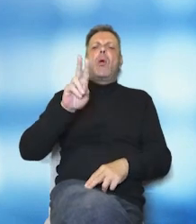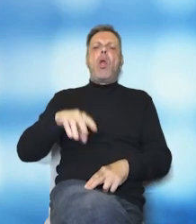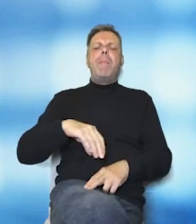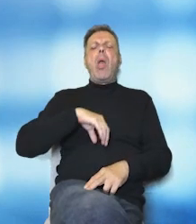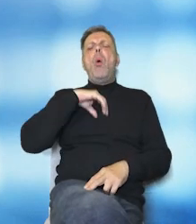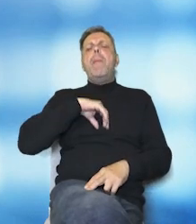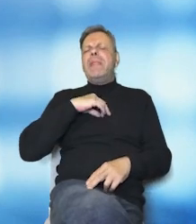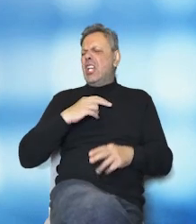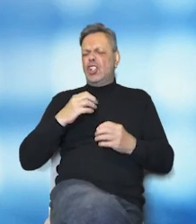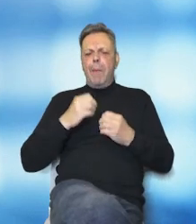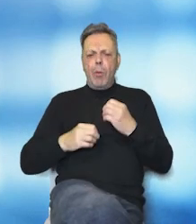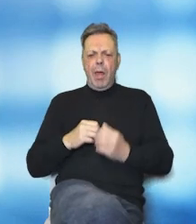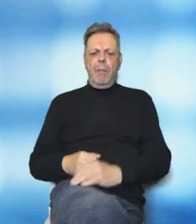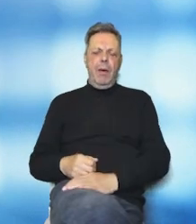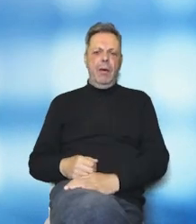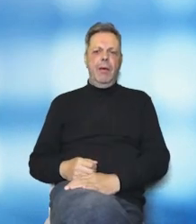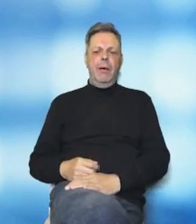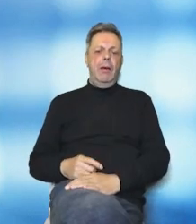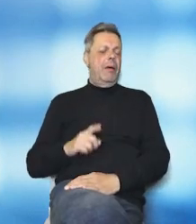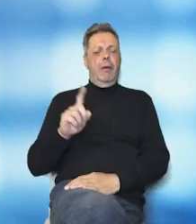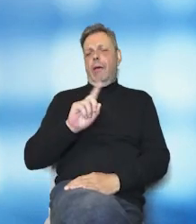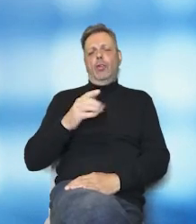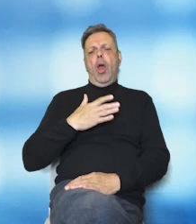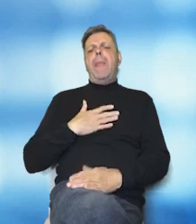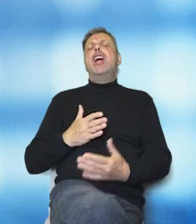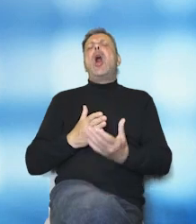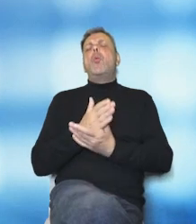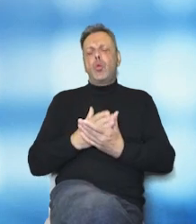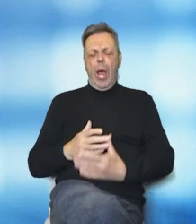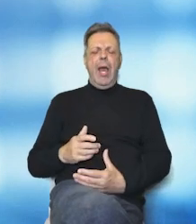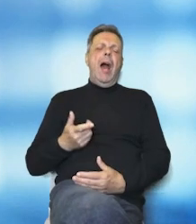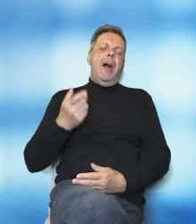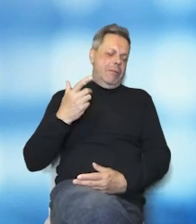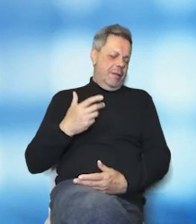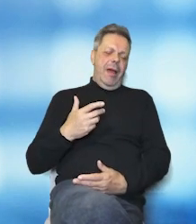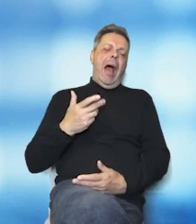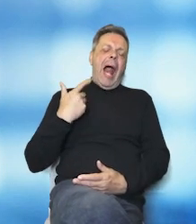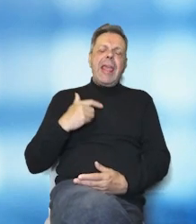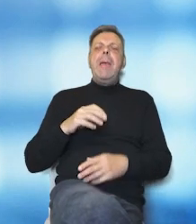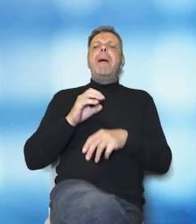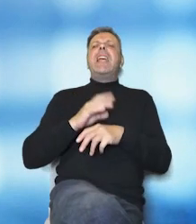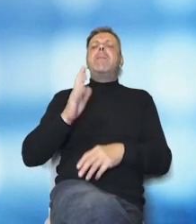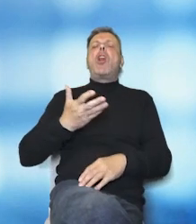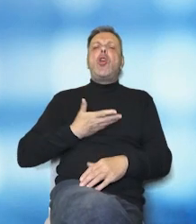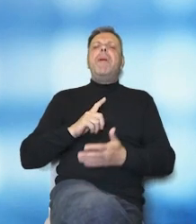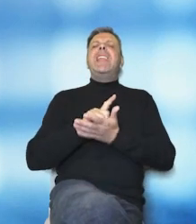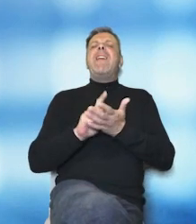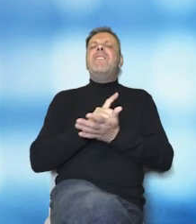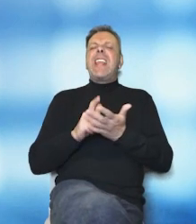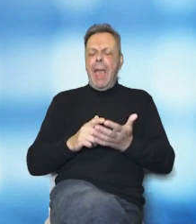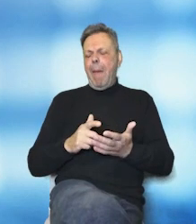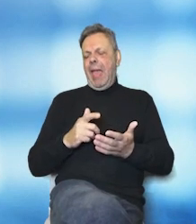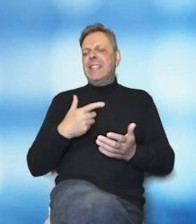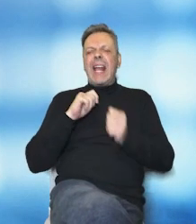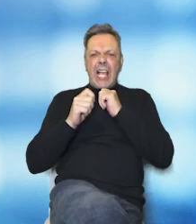psihičke probleme? A nije to nadusluga, to je naša usluga, samo pacijent mora dobiti svoj termin za razgovor. Na vratima nema razgovora